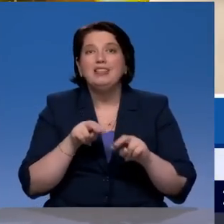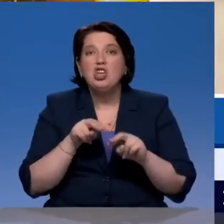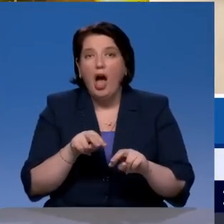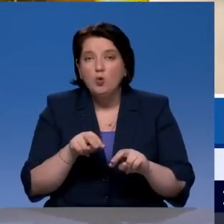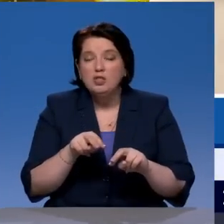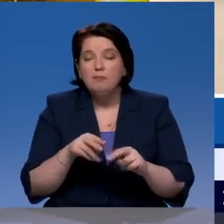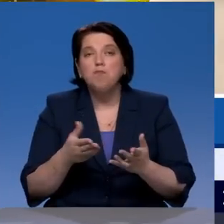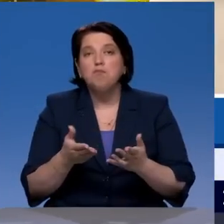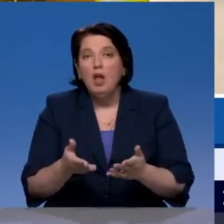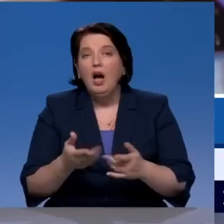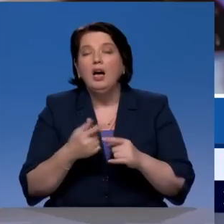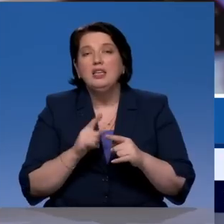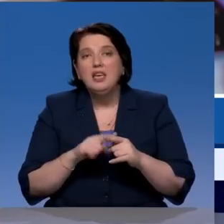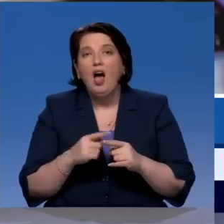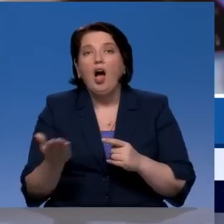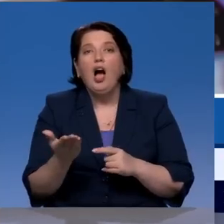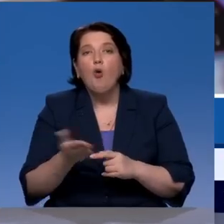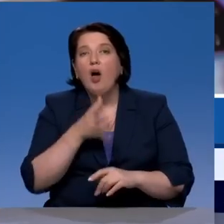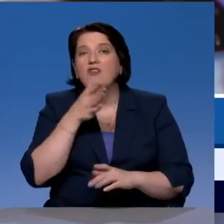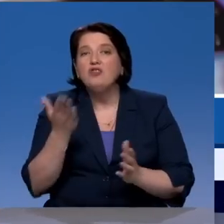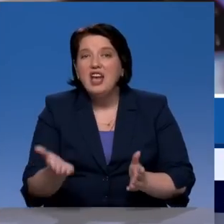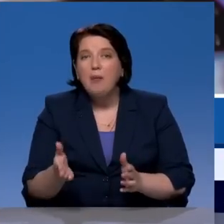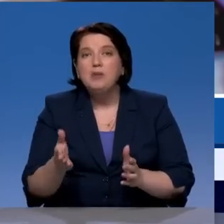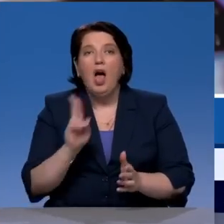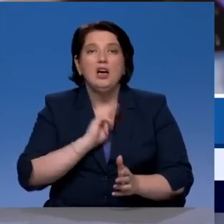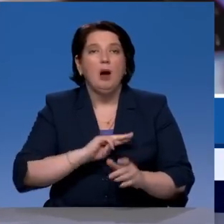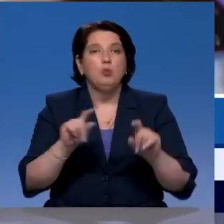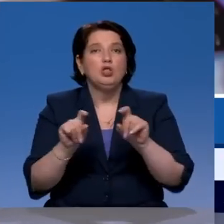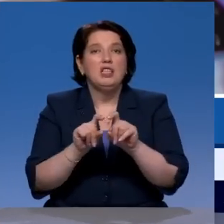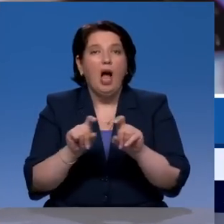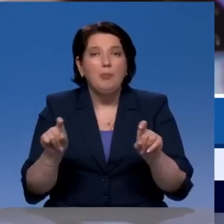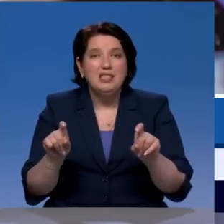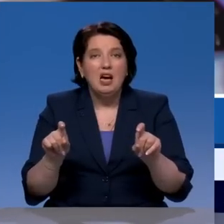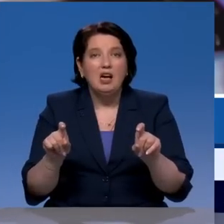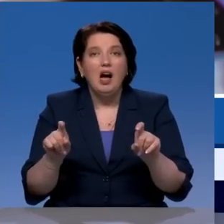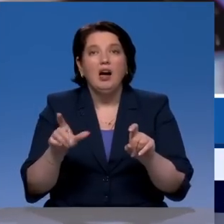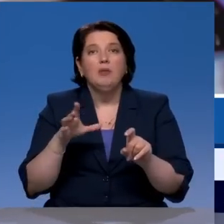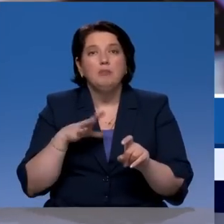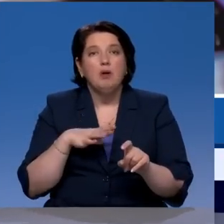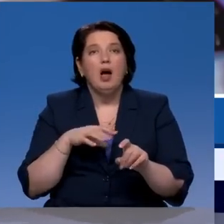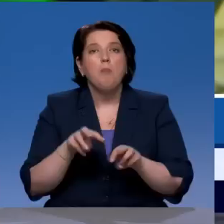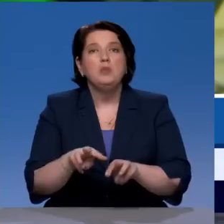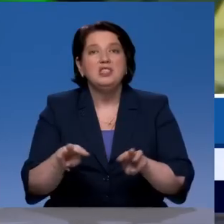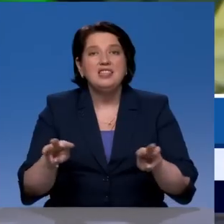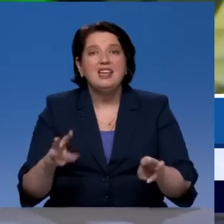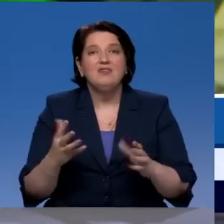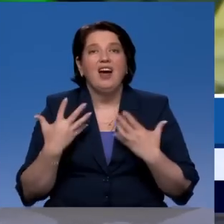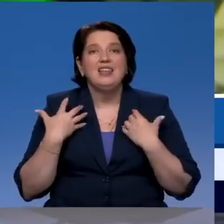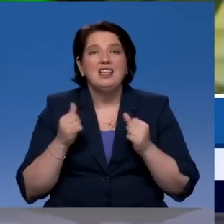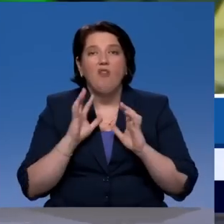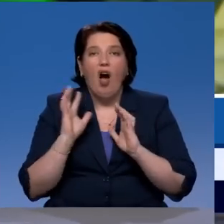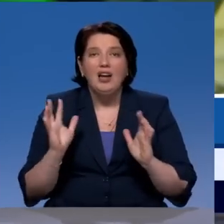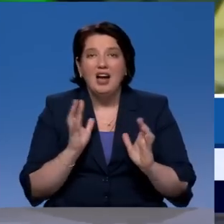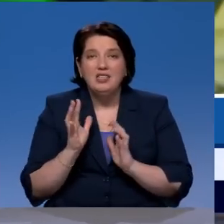вот в какое время она работает, аптека, как... наверное, еще упускаем момент, Минздрав еще отвечает за подготовку